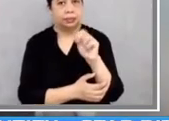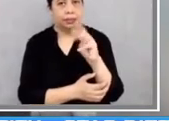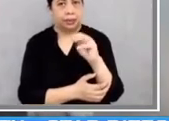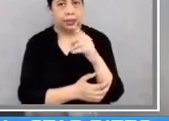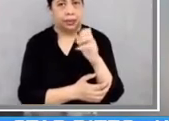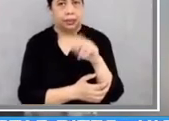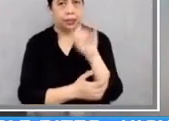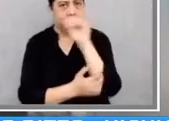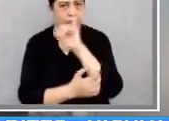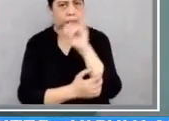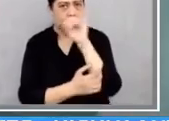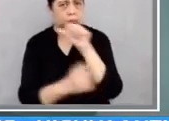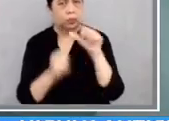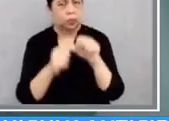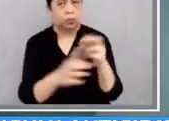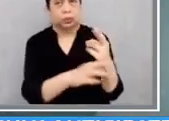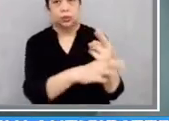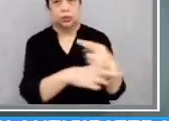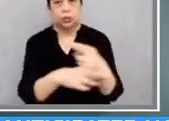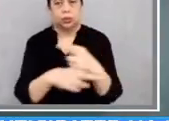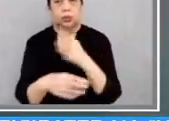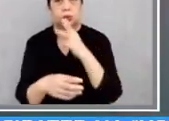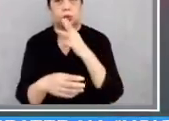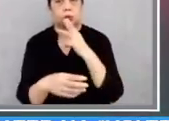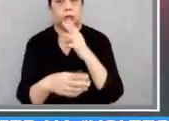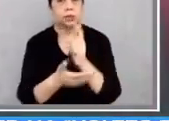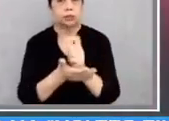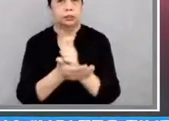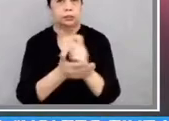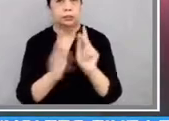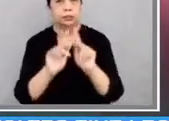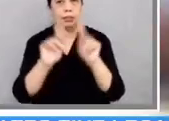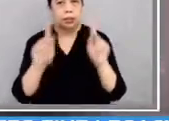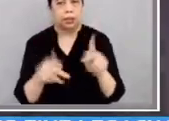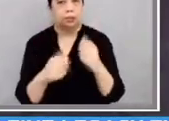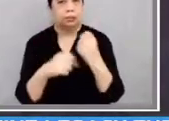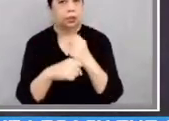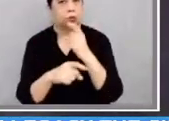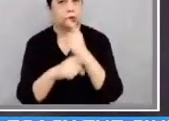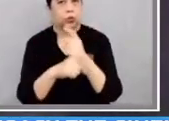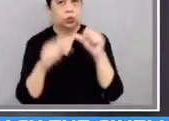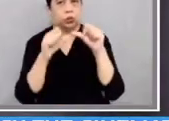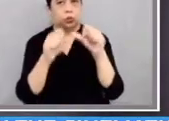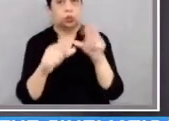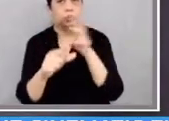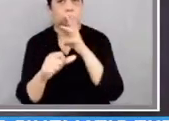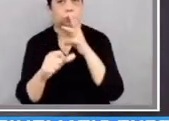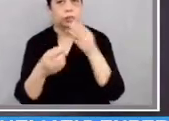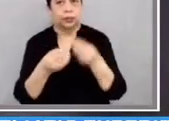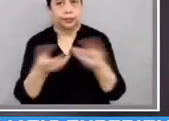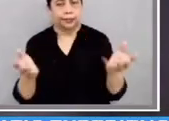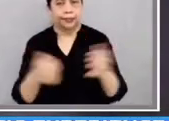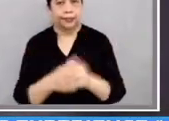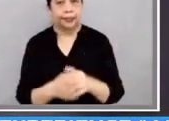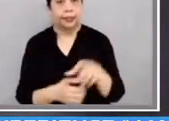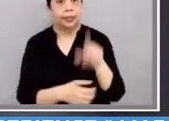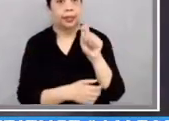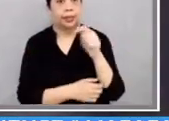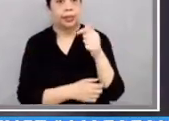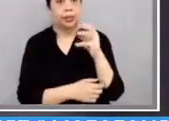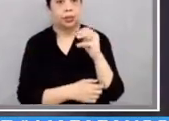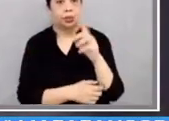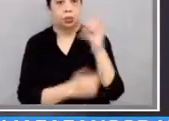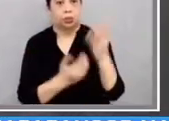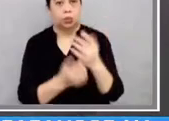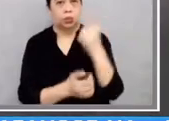maintenance activity sa mga water treatment plant para masiguro ang supply ng tubig. Sa Barangay Tigo, mahigit isang linggo na raw nagtitiis ang